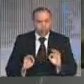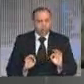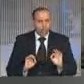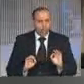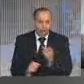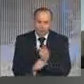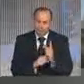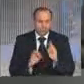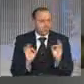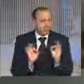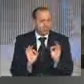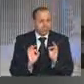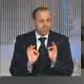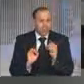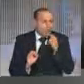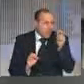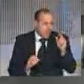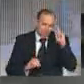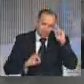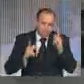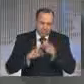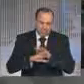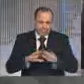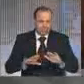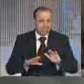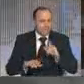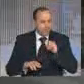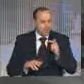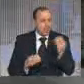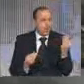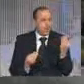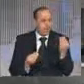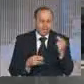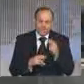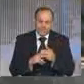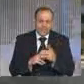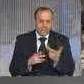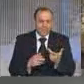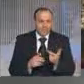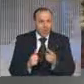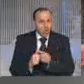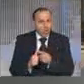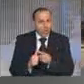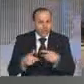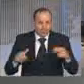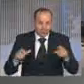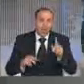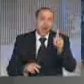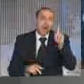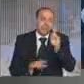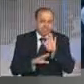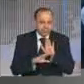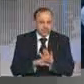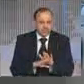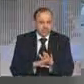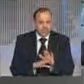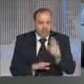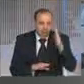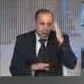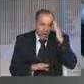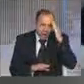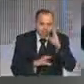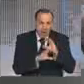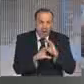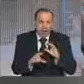العنف هذا ما اكده عديد المواطنين حفاظا على الامن في مدينه صفاقس نقول اول حاجه ان شاء الله ربي كيفاش خاطر معروفه الك